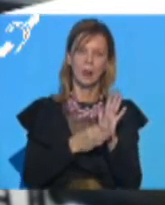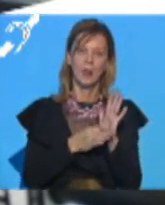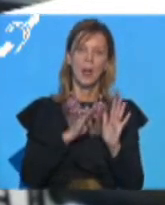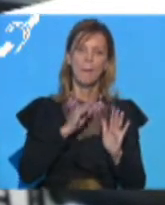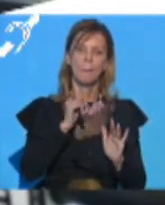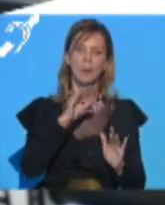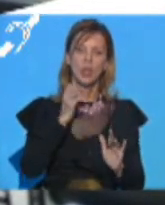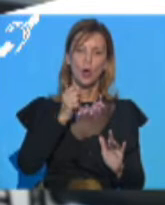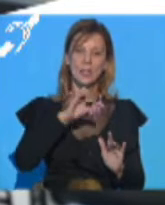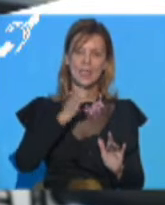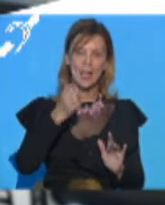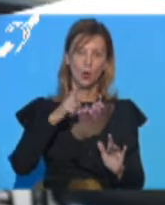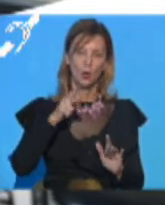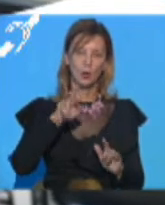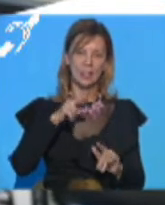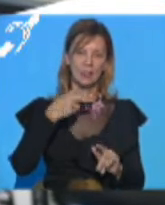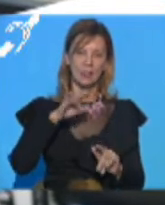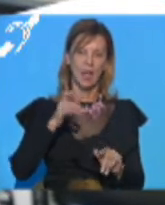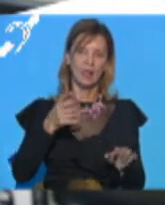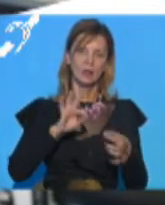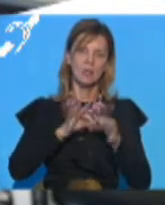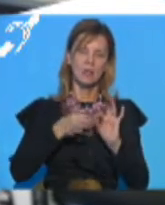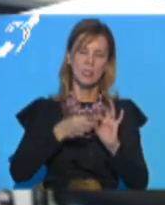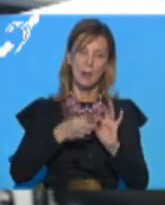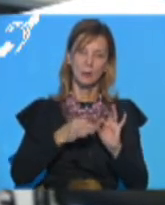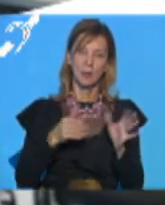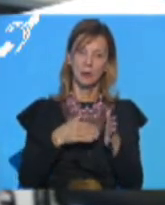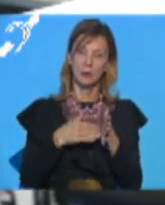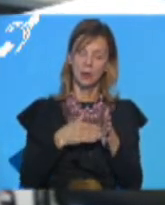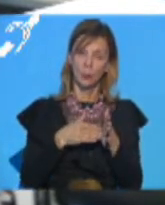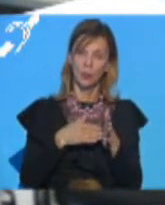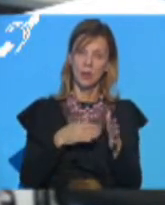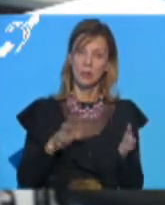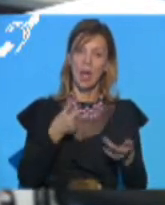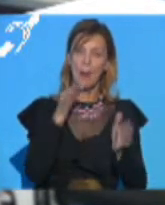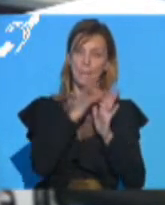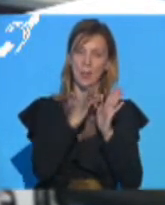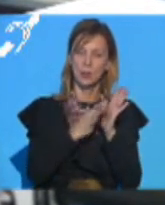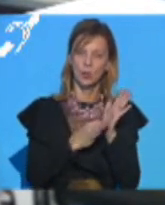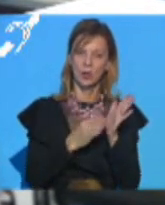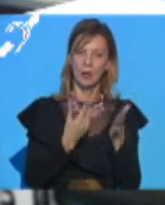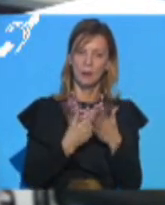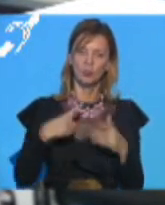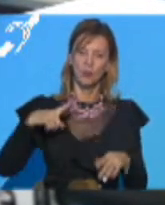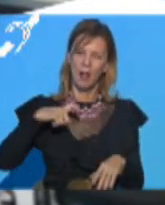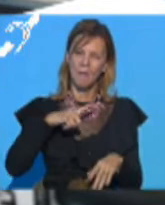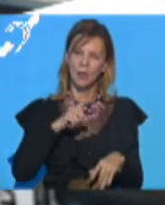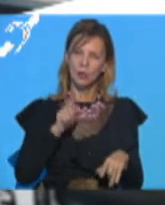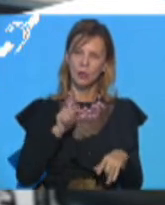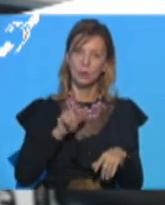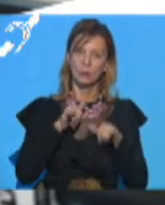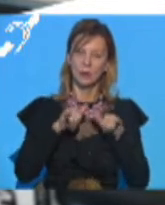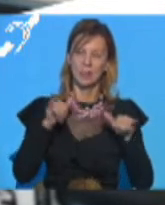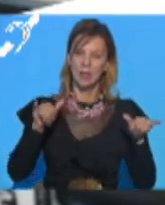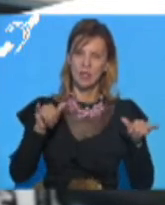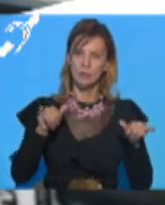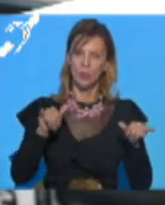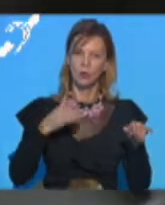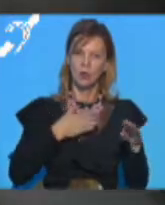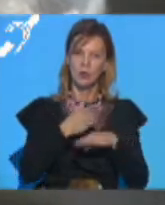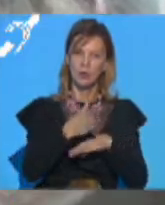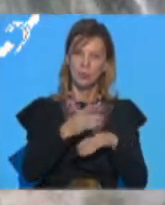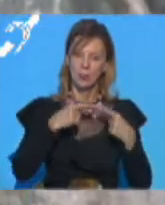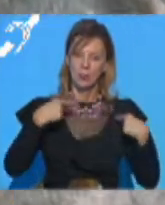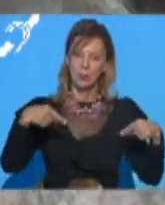ca să înțeleagă toată lumea, înseamnă că trebuie să-și ia toate măsurile ca virusul să nu pătrundă în